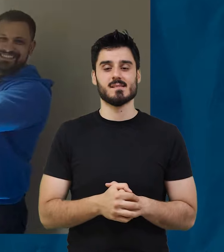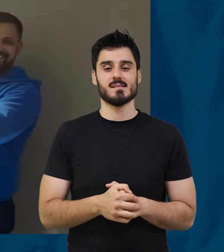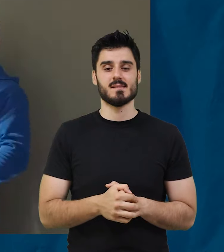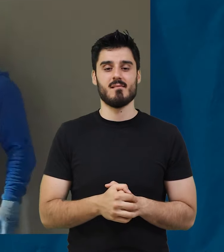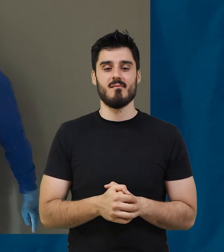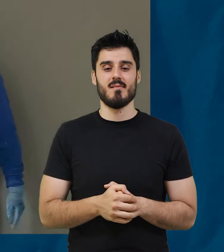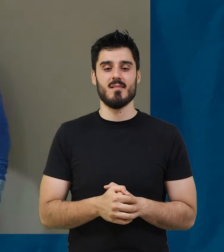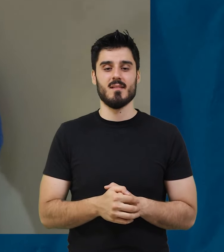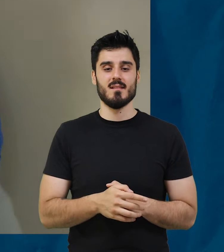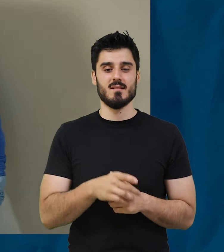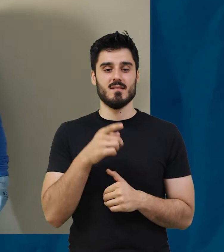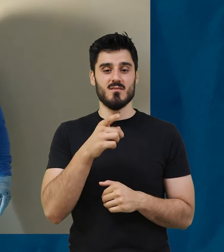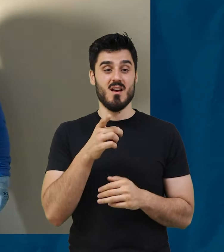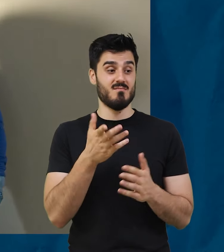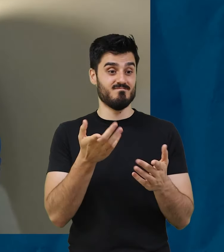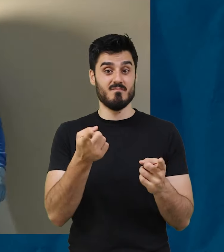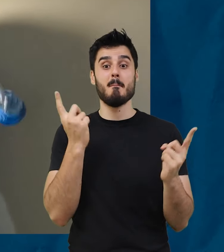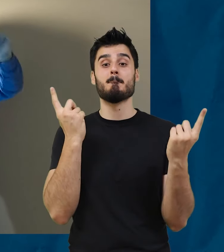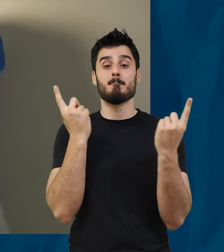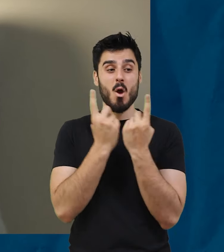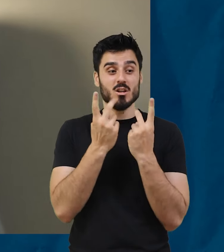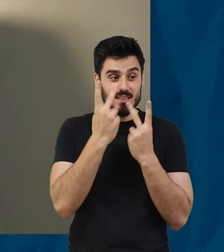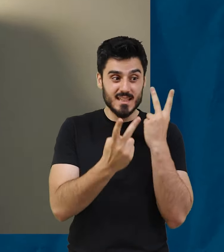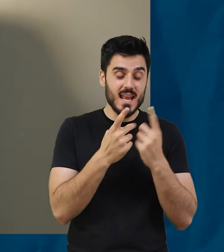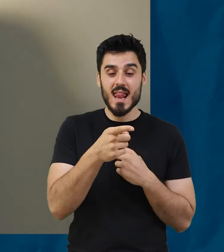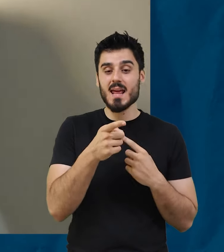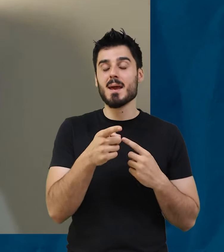Това са осветителите на